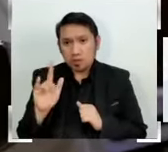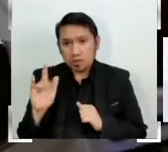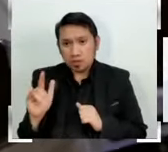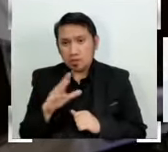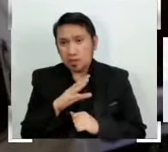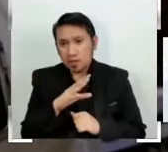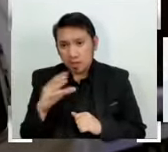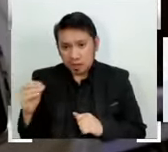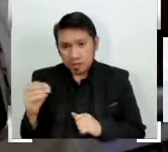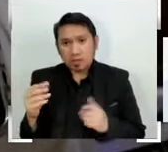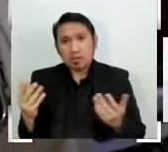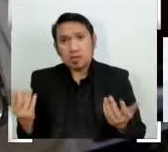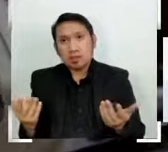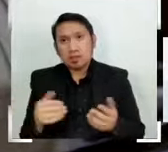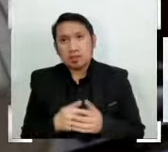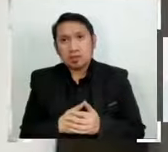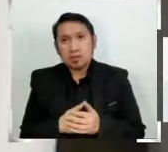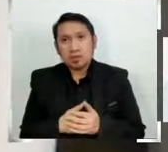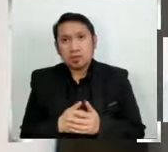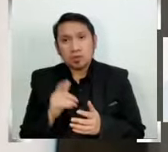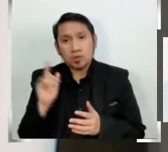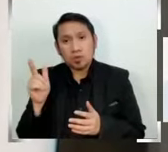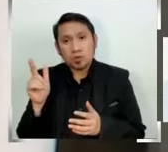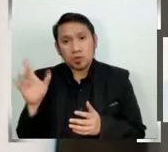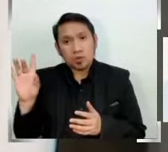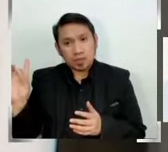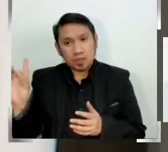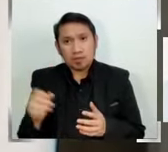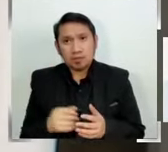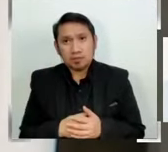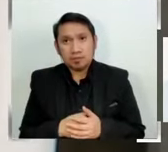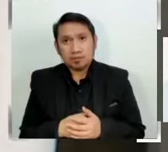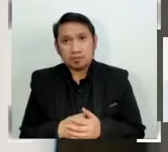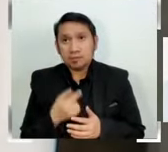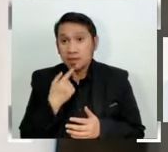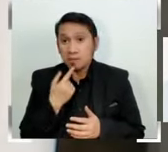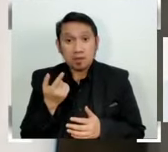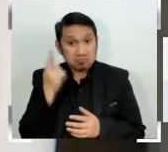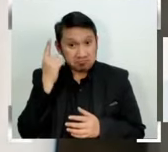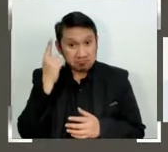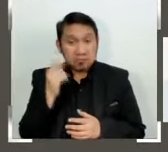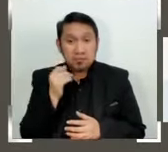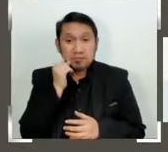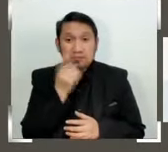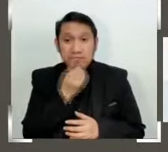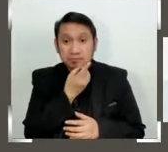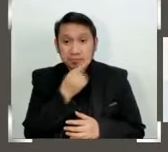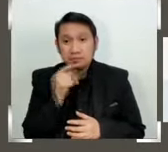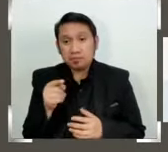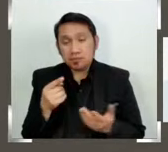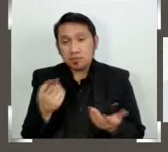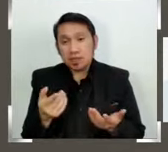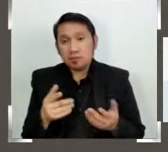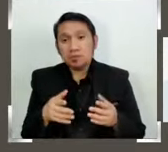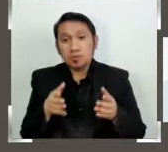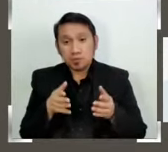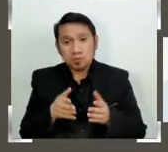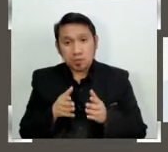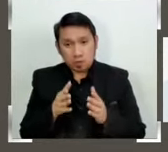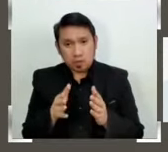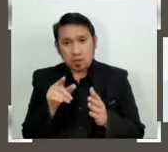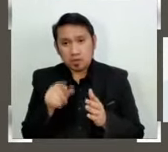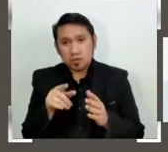mas malayo pa ang 2028. Sabi ni Duterte, sa Department of Justice nila idaraan ang pag-iit ng